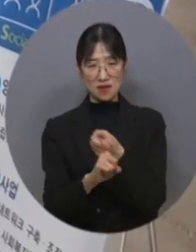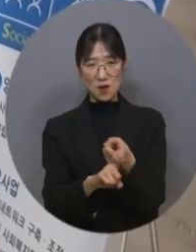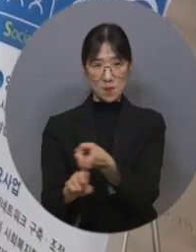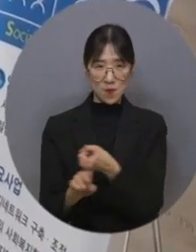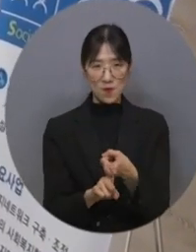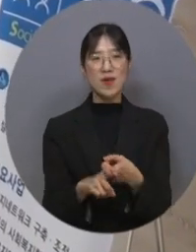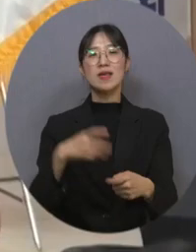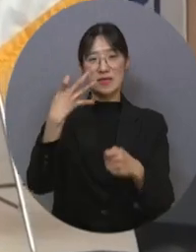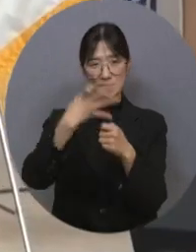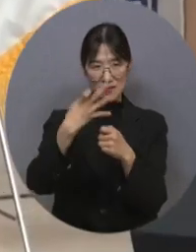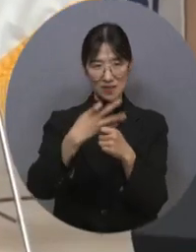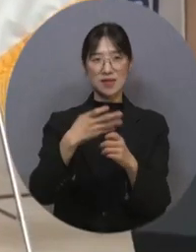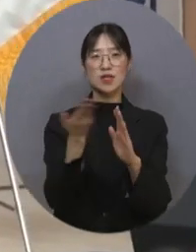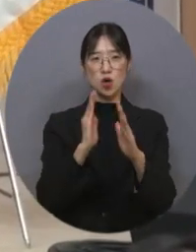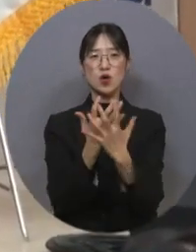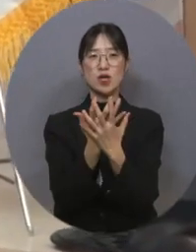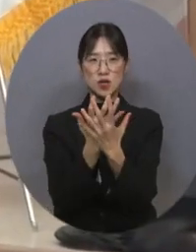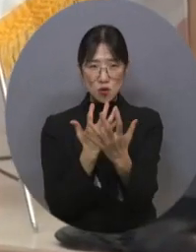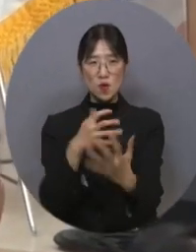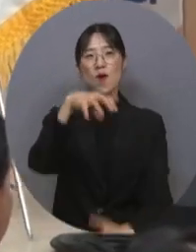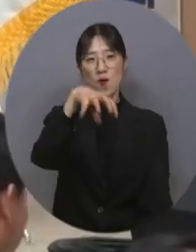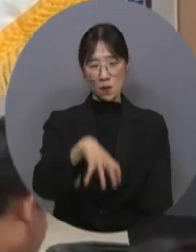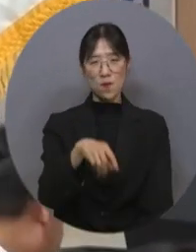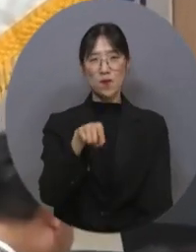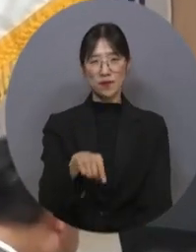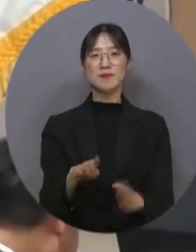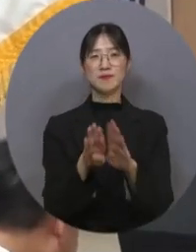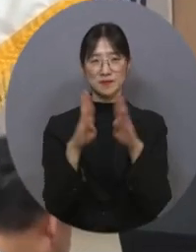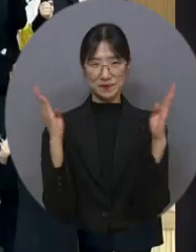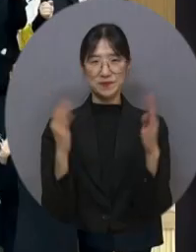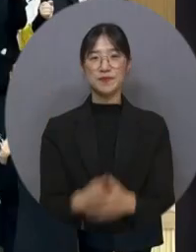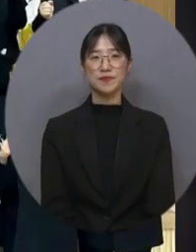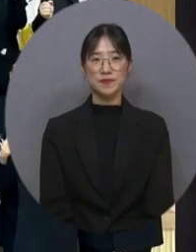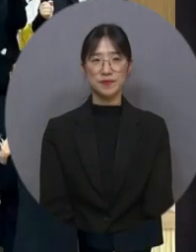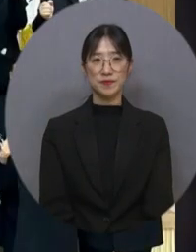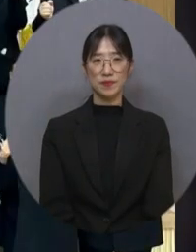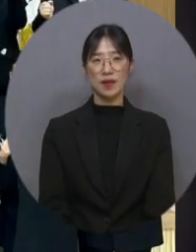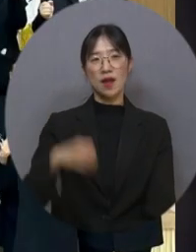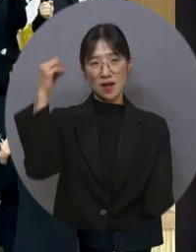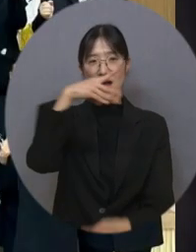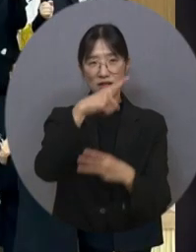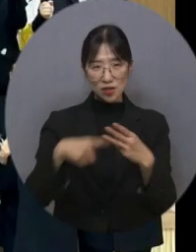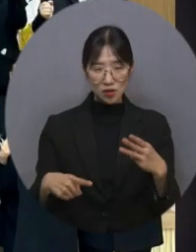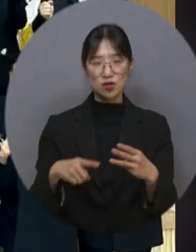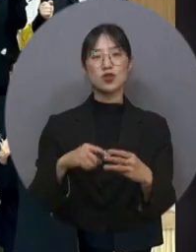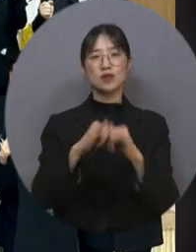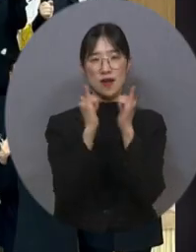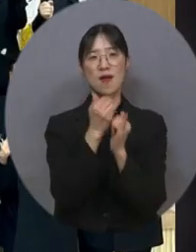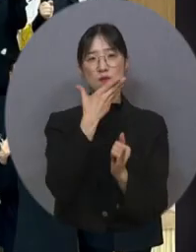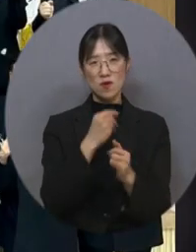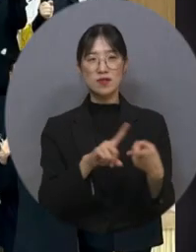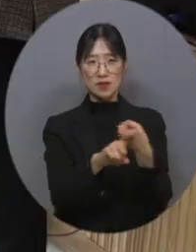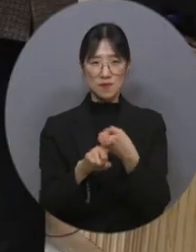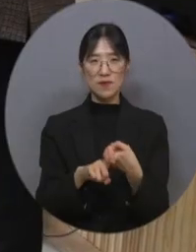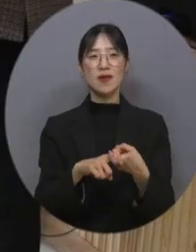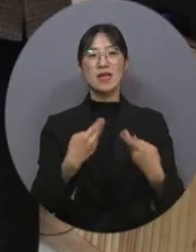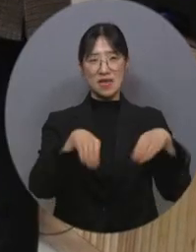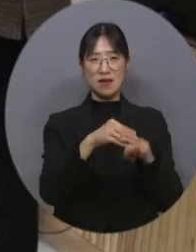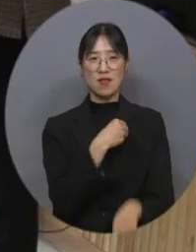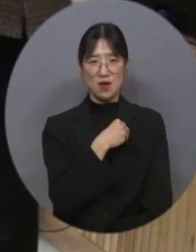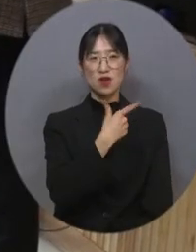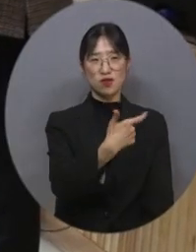제14차 정기총회가 양주시 복합커뮤니티센터에서 진행되었습니다. 양주시 사회복지협의회는 기관회원